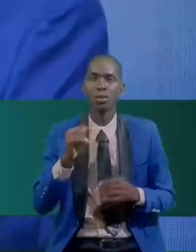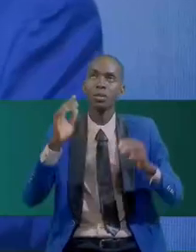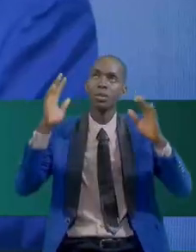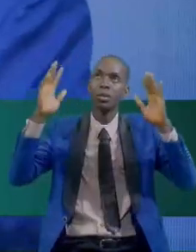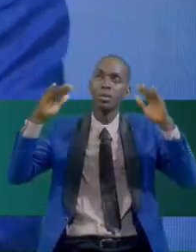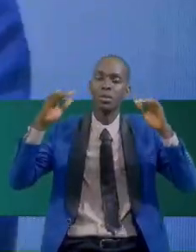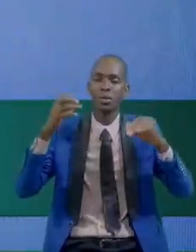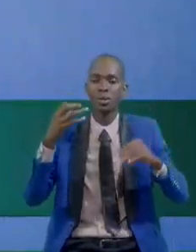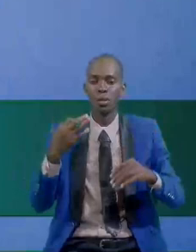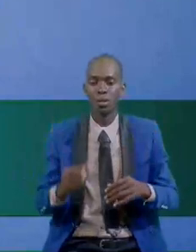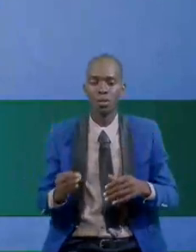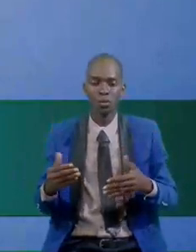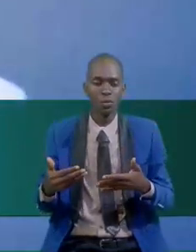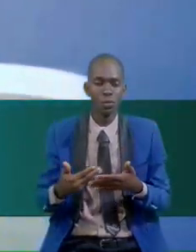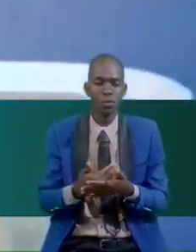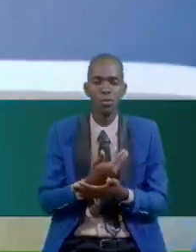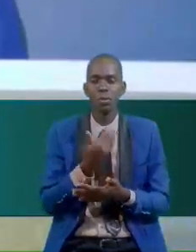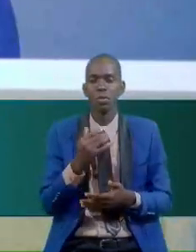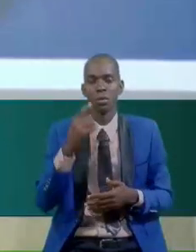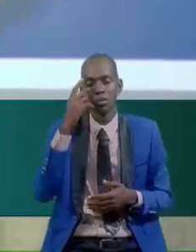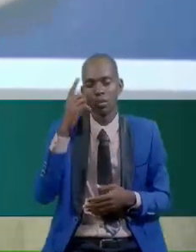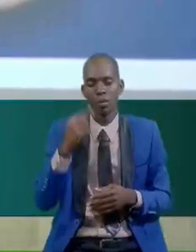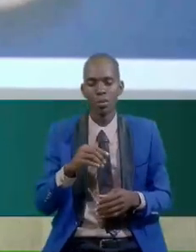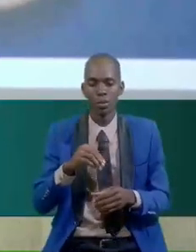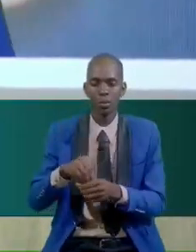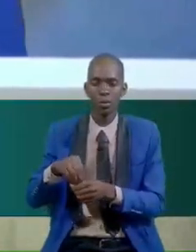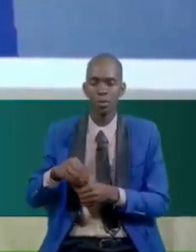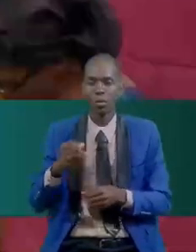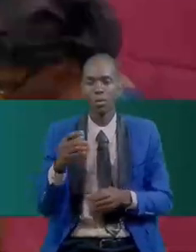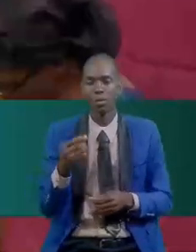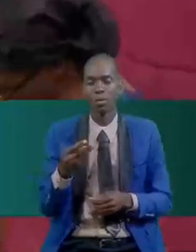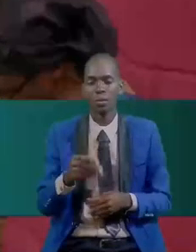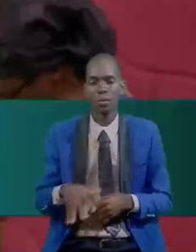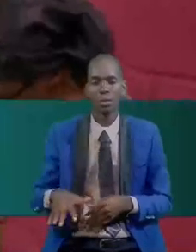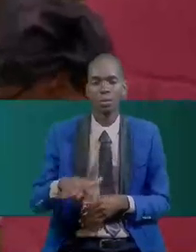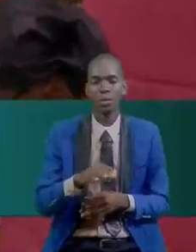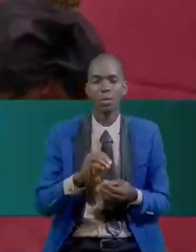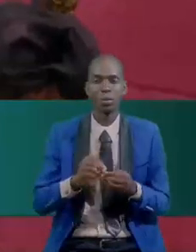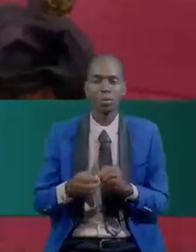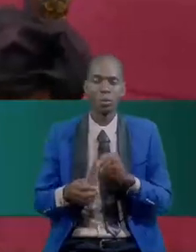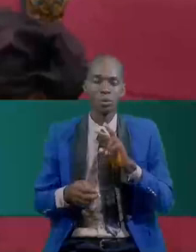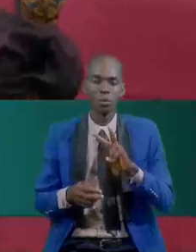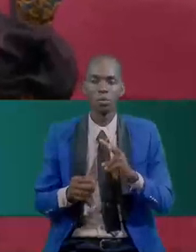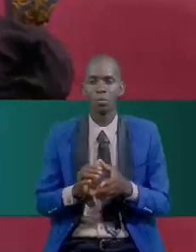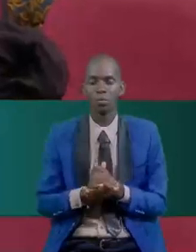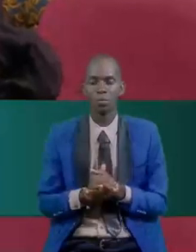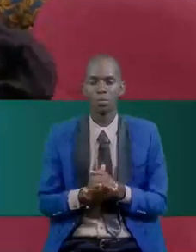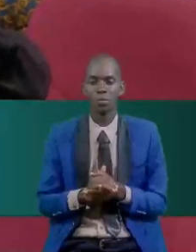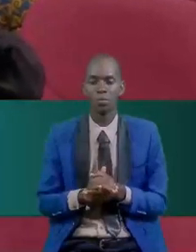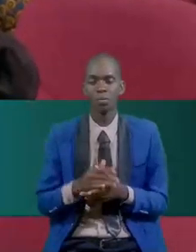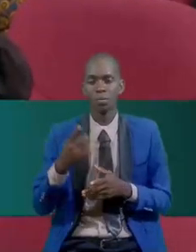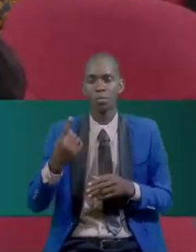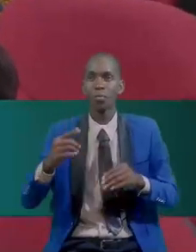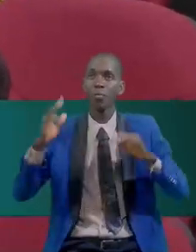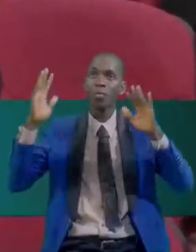de rafraîchissement pour les labours dans le pays. Deuxième élément, c'est la pluie